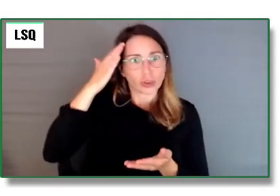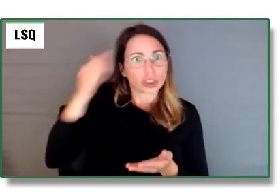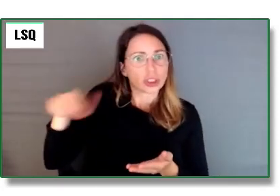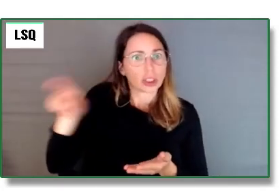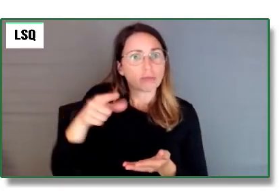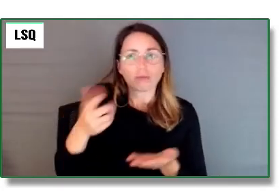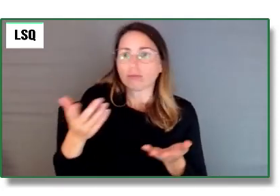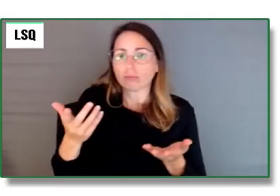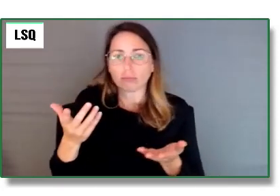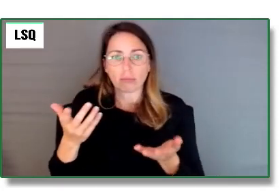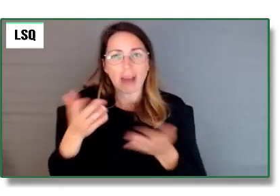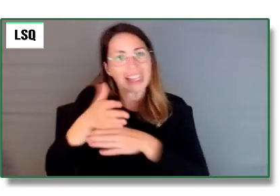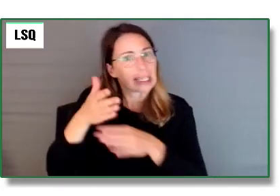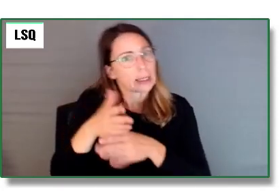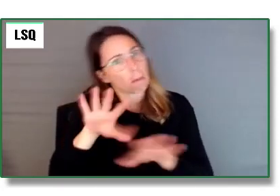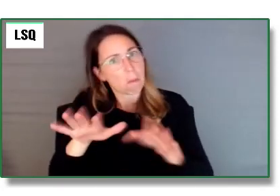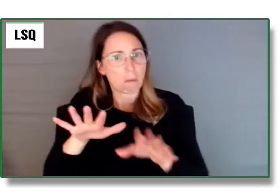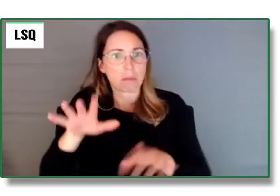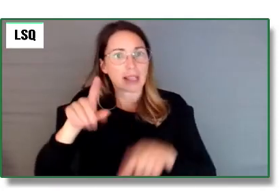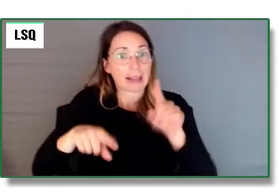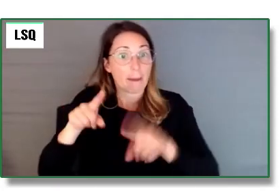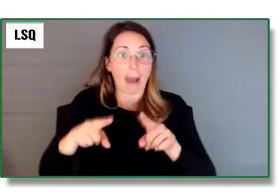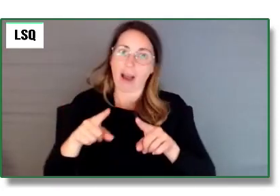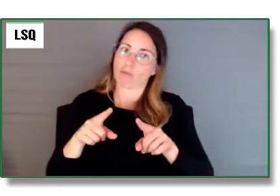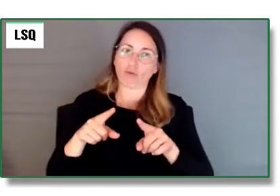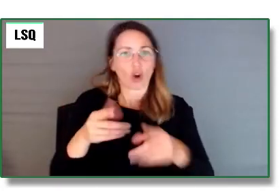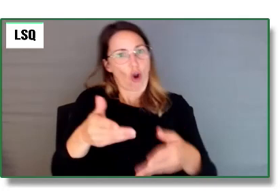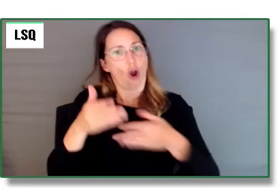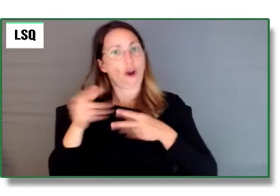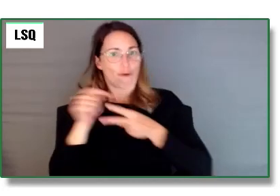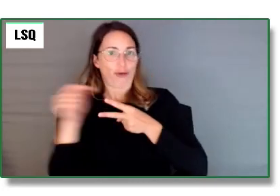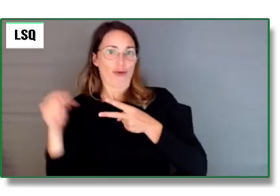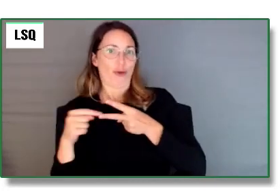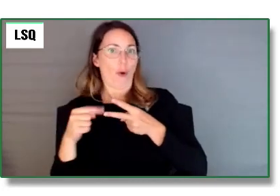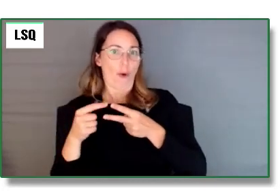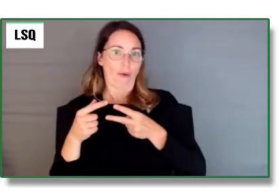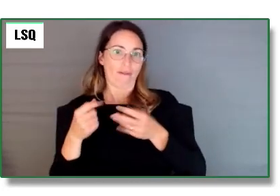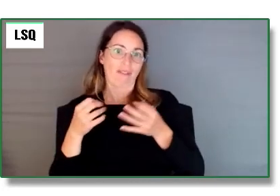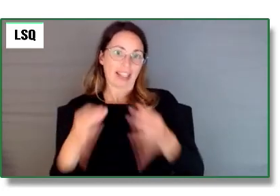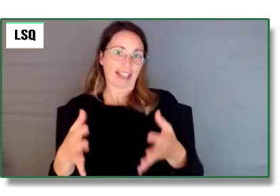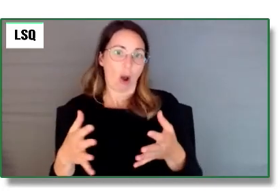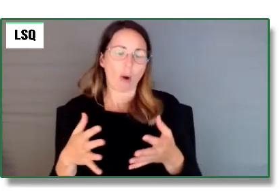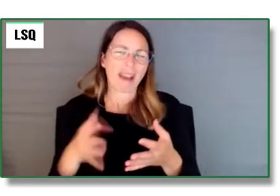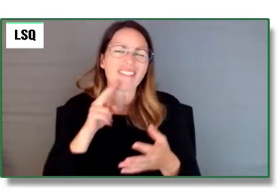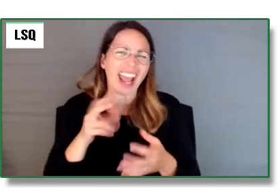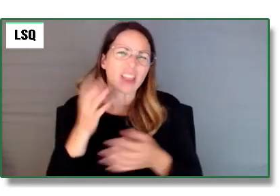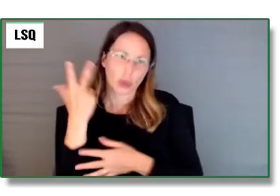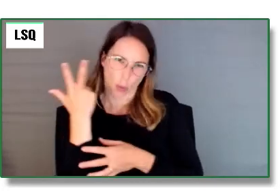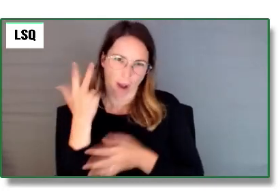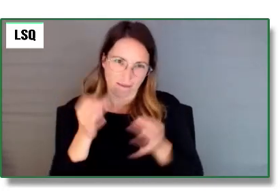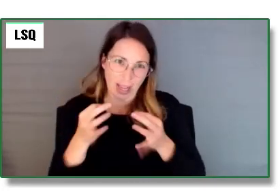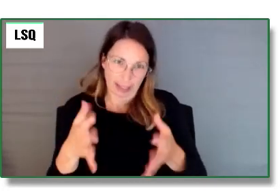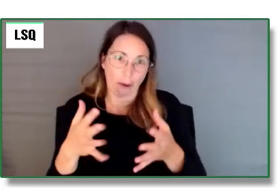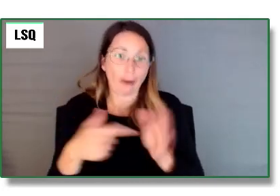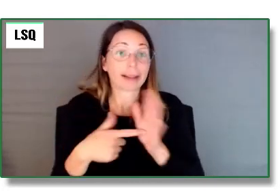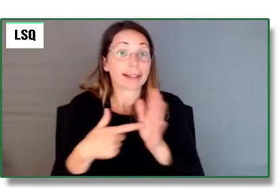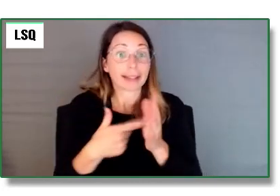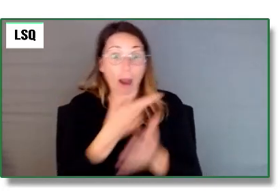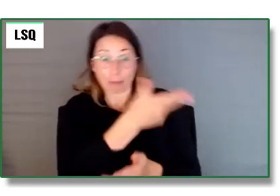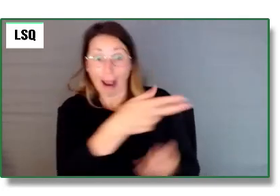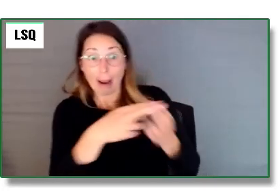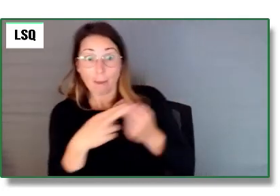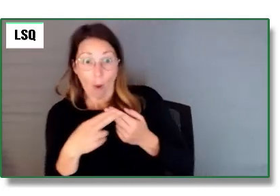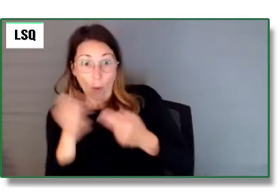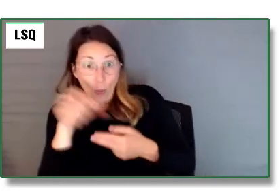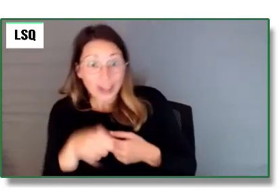façons d'analyser les informations. 3 en fait, parce qu'ils sont prêts à répondre aux questions absolument si on leur demande. Ils savent également que pour de